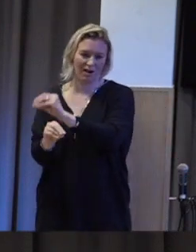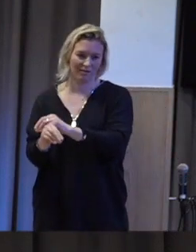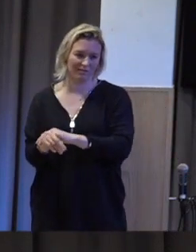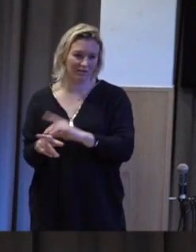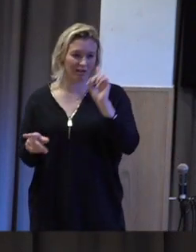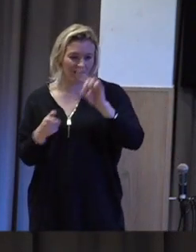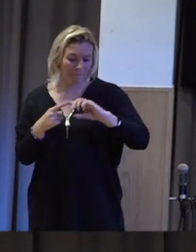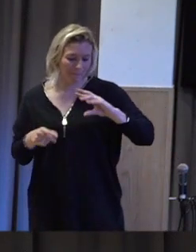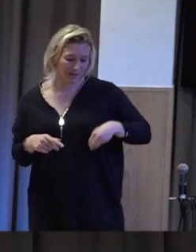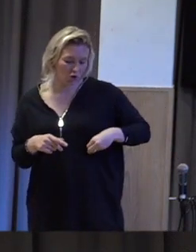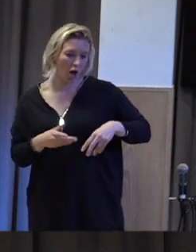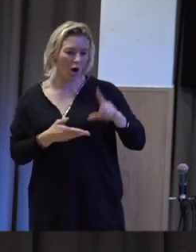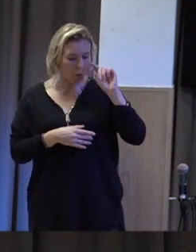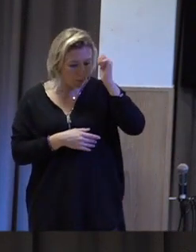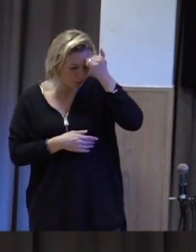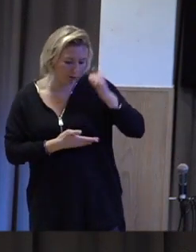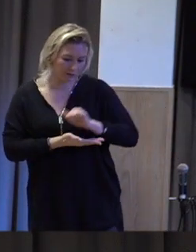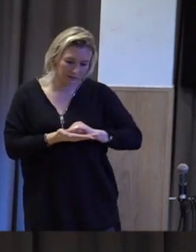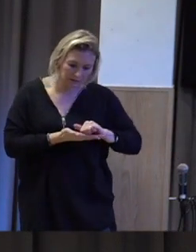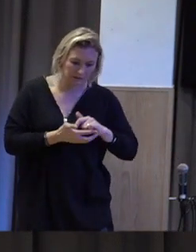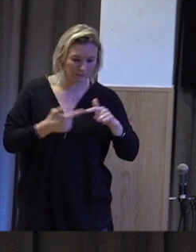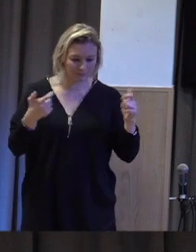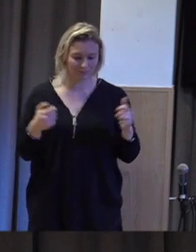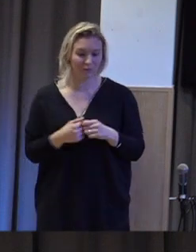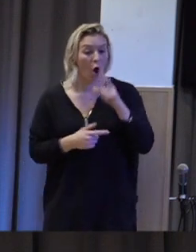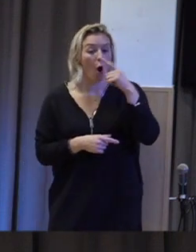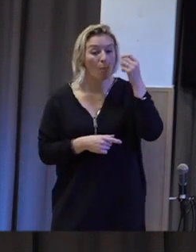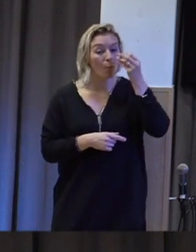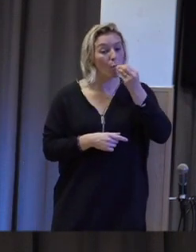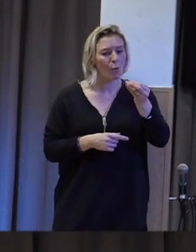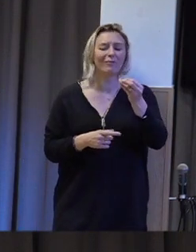pécheurs. Le Samaritain a dit en partant qu'il reviendra.